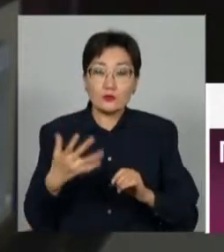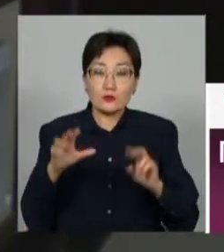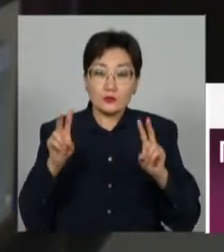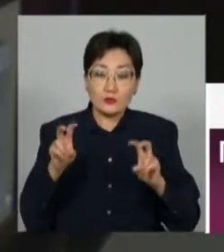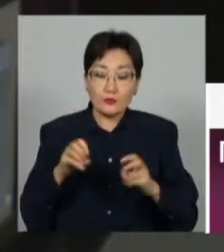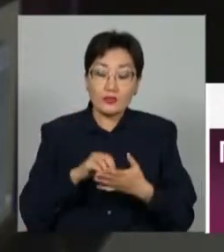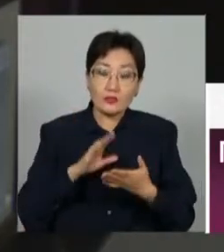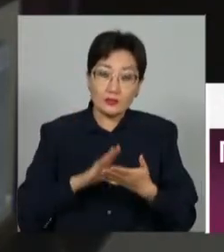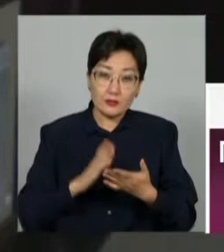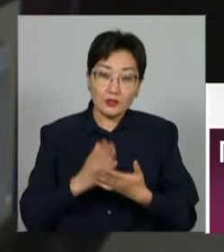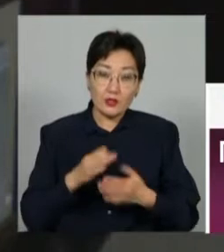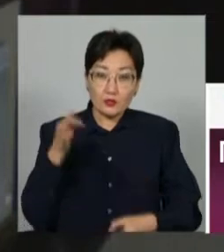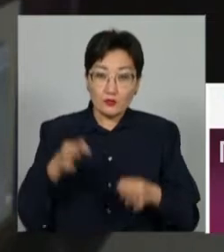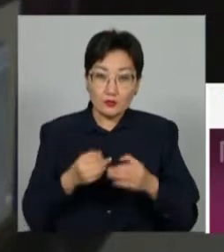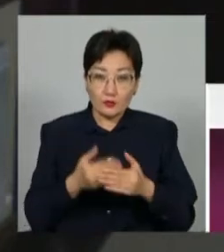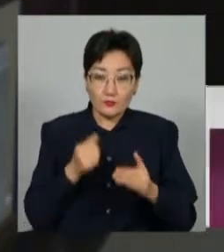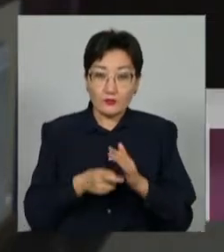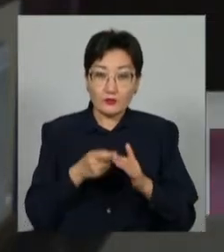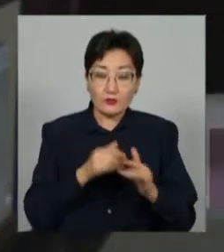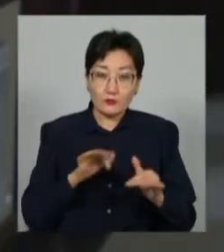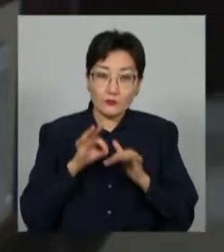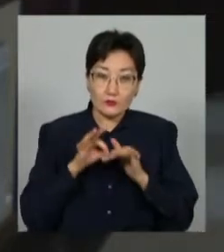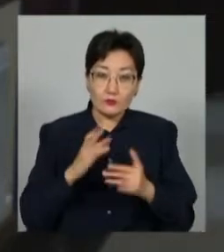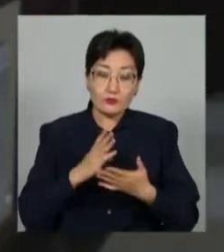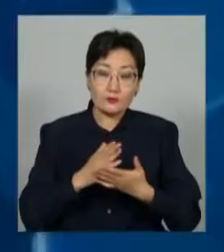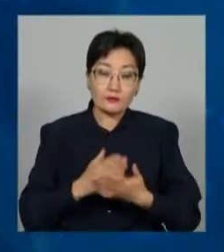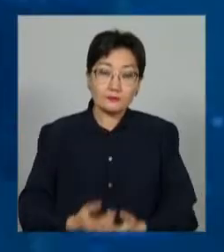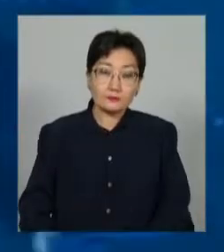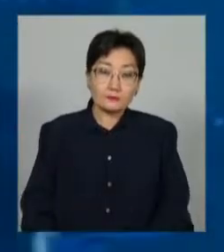бабымен тіркеліп, сотқа дейінгі тергеп-тексеру амалдары жүргізілуде.